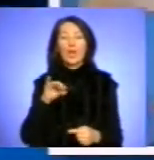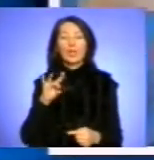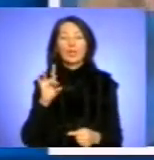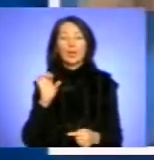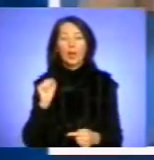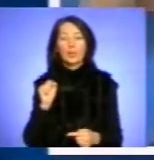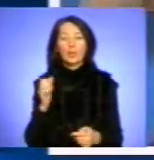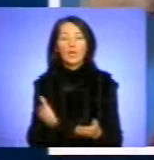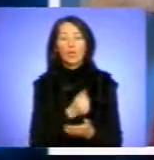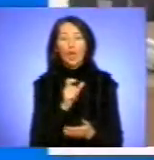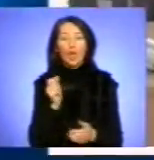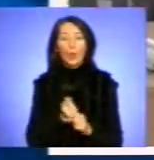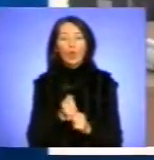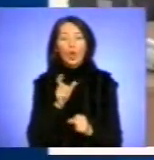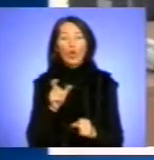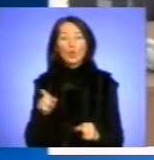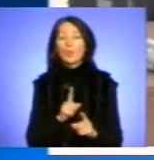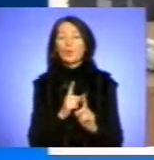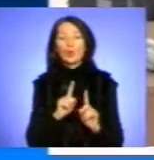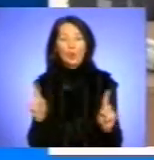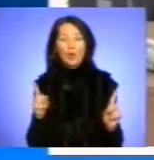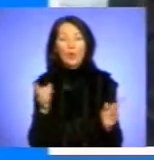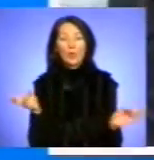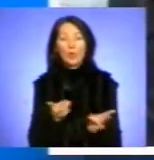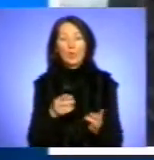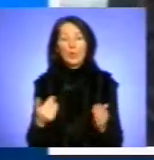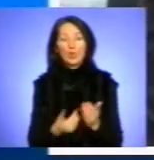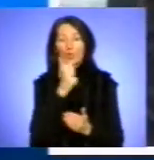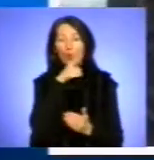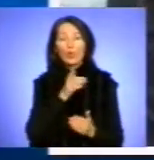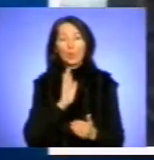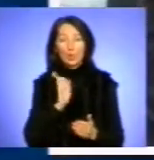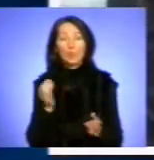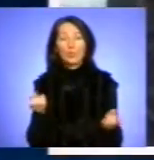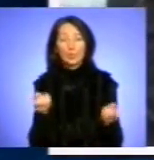Знайти роботу людям з особливими потребами з нового року стане простіше.